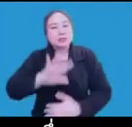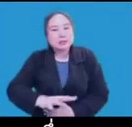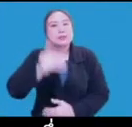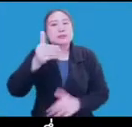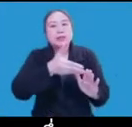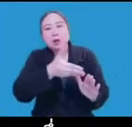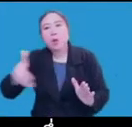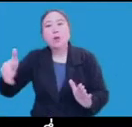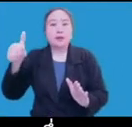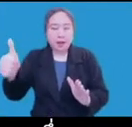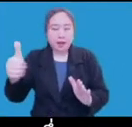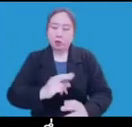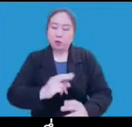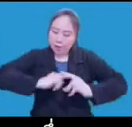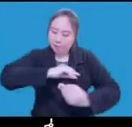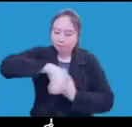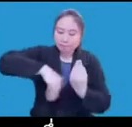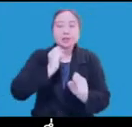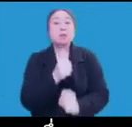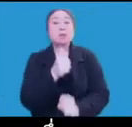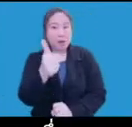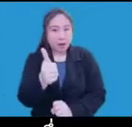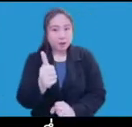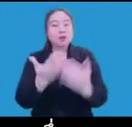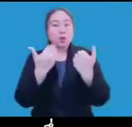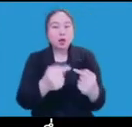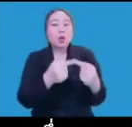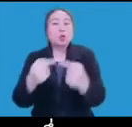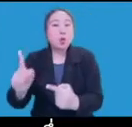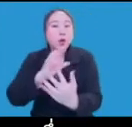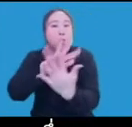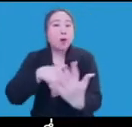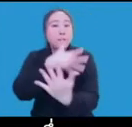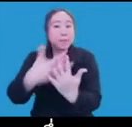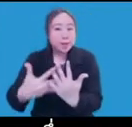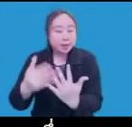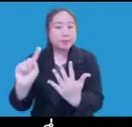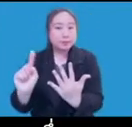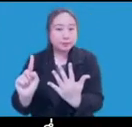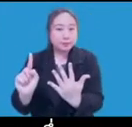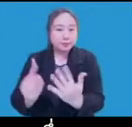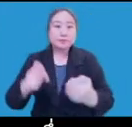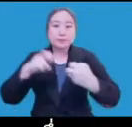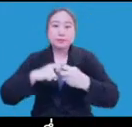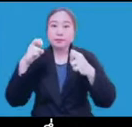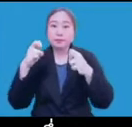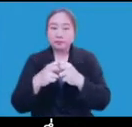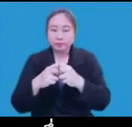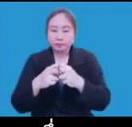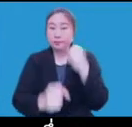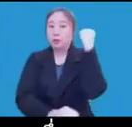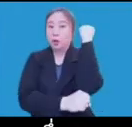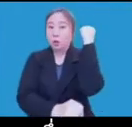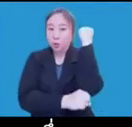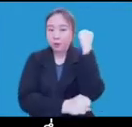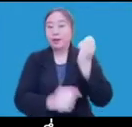ยั่งยืนและสามารถที่จะพึ่งตนเองได้นั้นก็เลยนำมาสู่การวางยุทธศาสตร์ในเรื่องของการแก้ไข